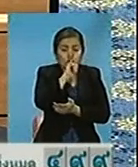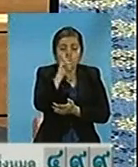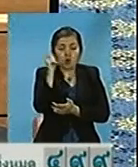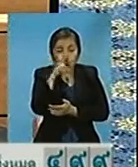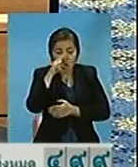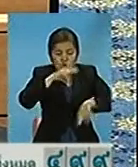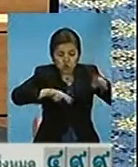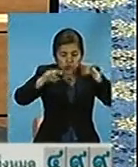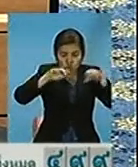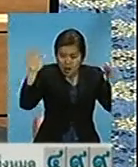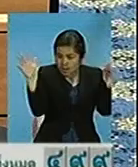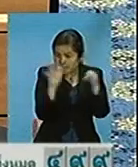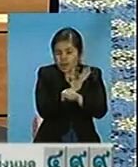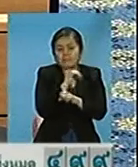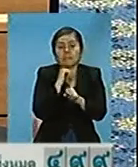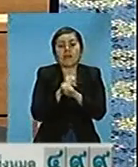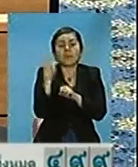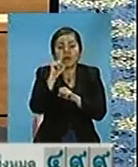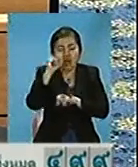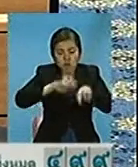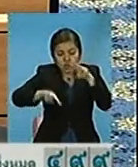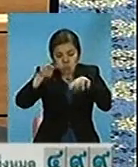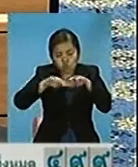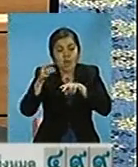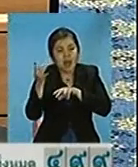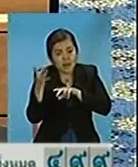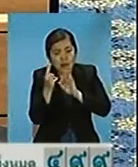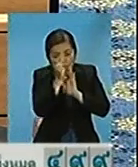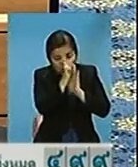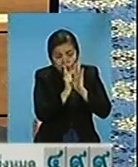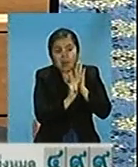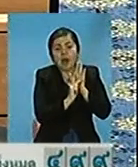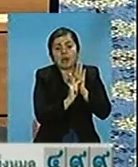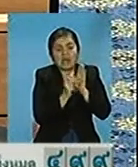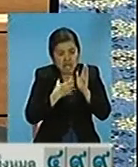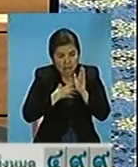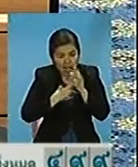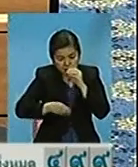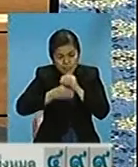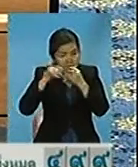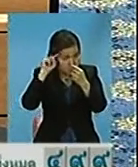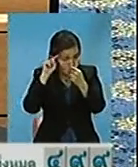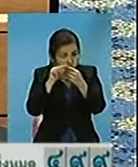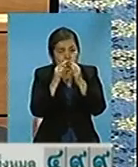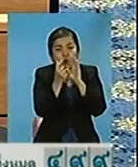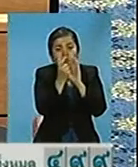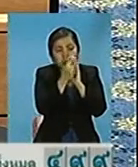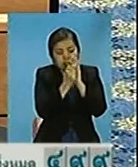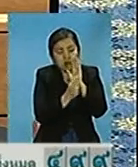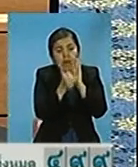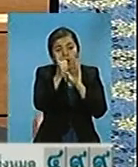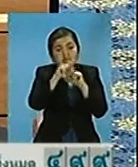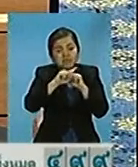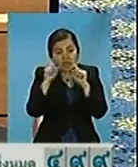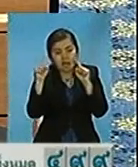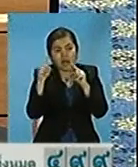จรเนี่ยทำอย่างไรจะดูแลตรงไหนบ้างแล้วเราให้ใส่ในวัตถุประสงค์แต่ว่าท่านพยายามที่เบี่ยงเบนไ